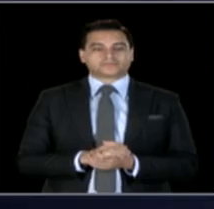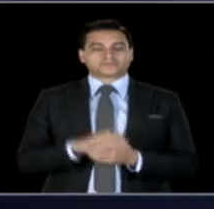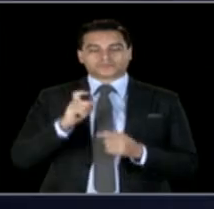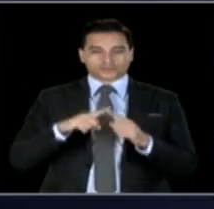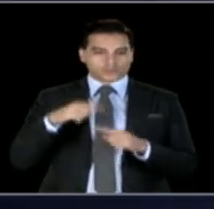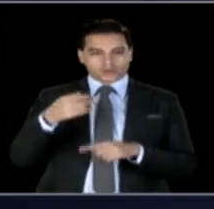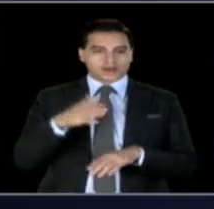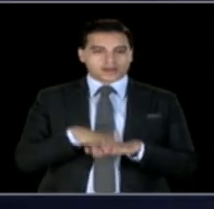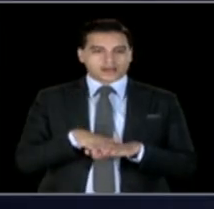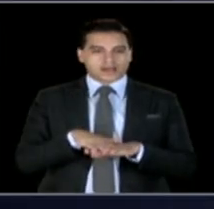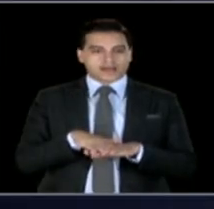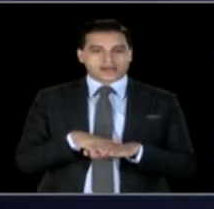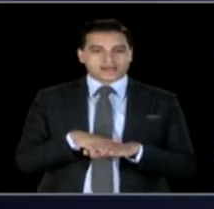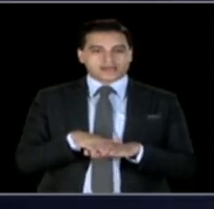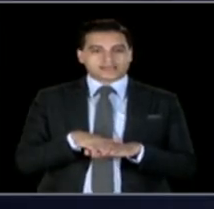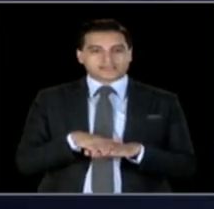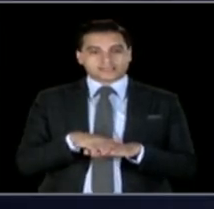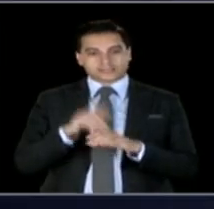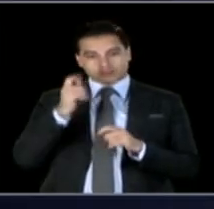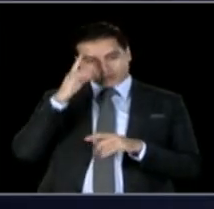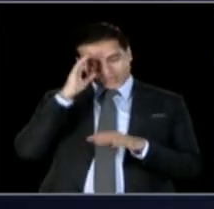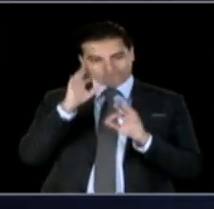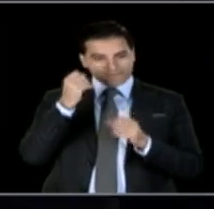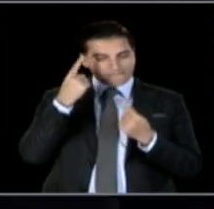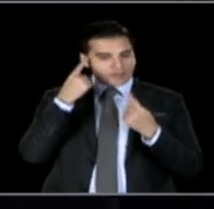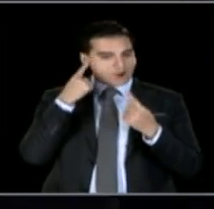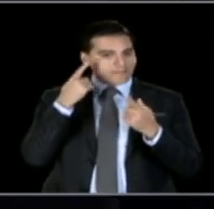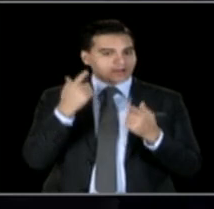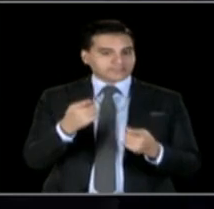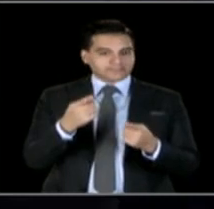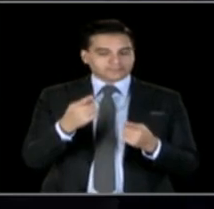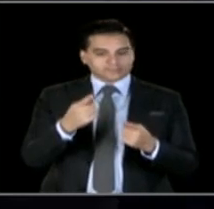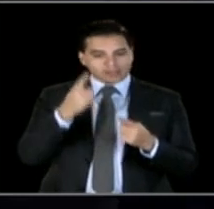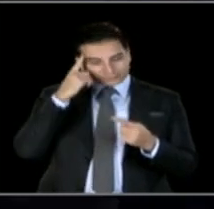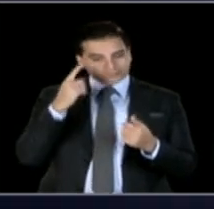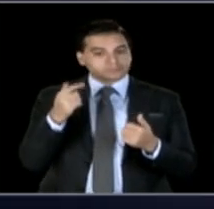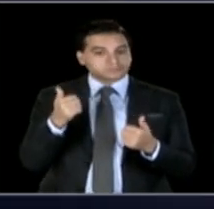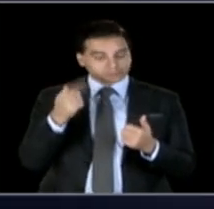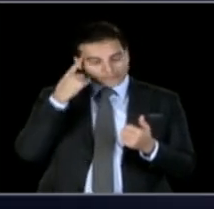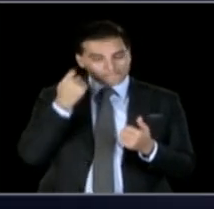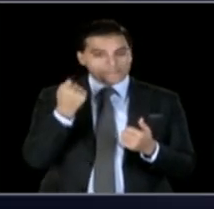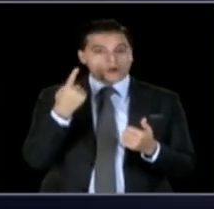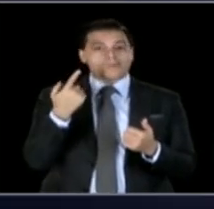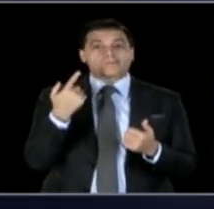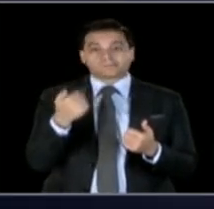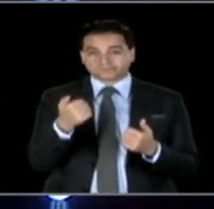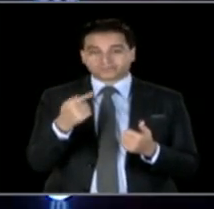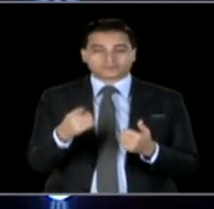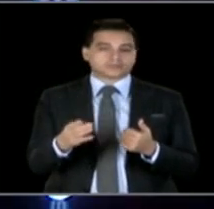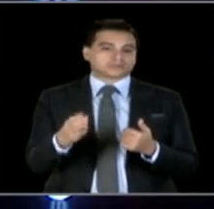السؤال اللي جاي سؤال فيه معلومة، اللي هيعرف يخطف المعلومة